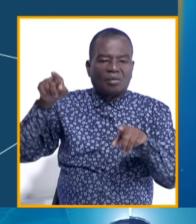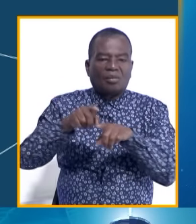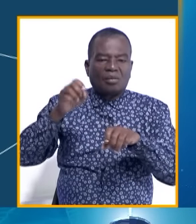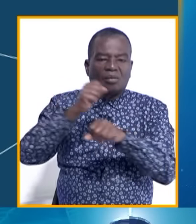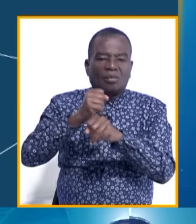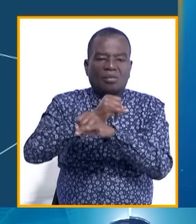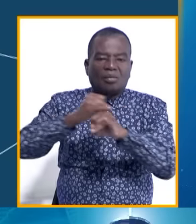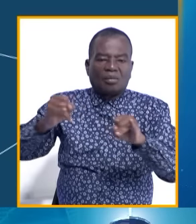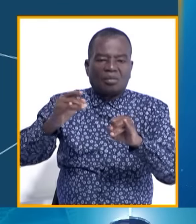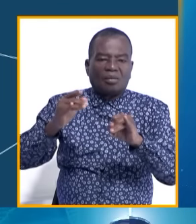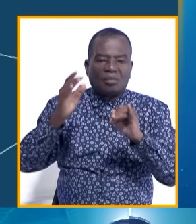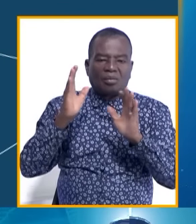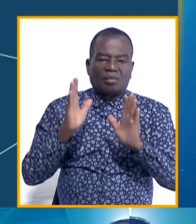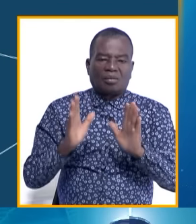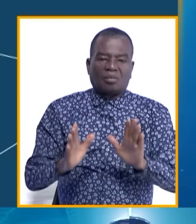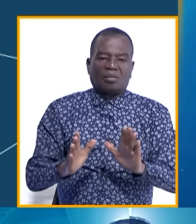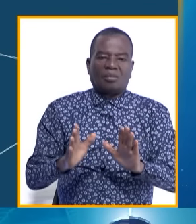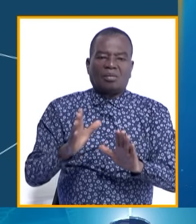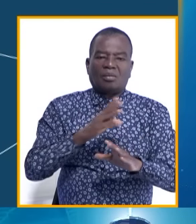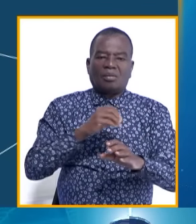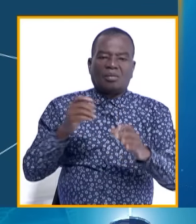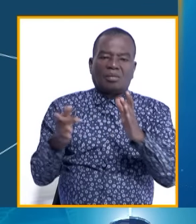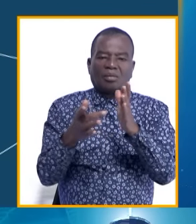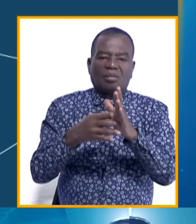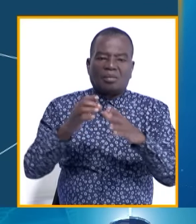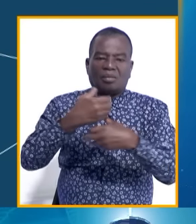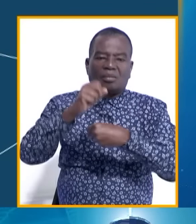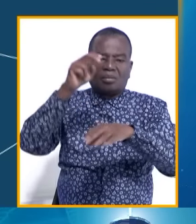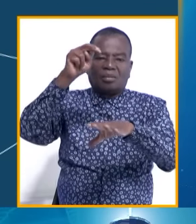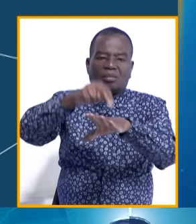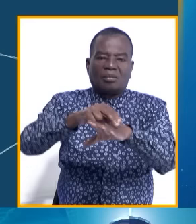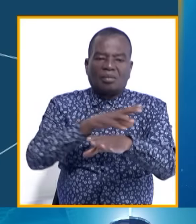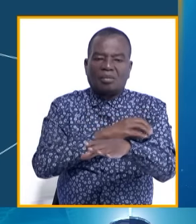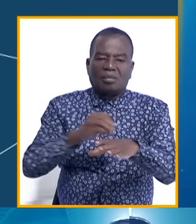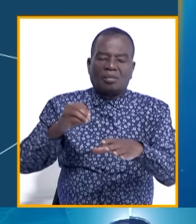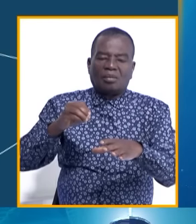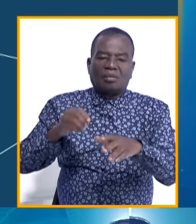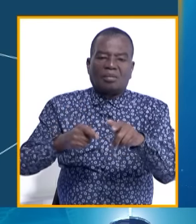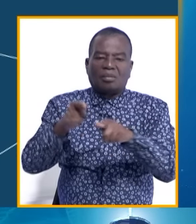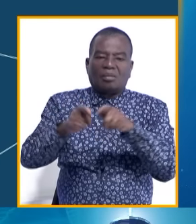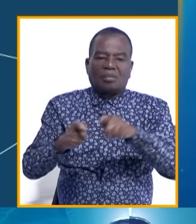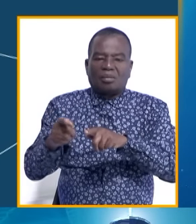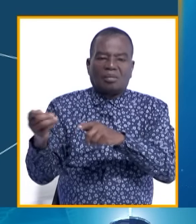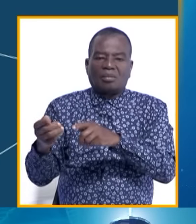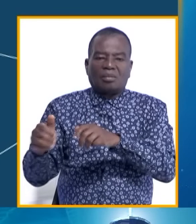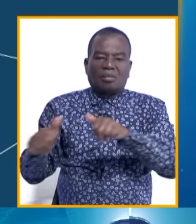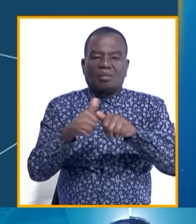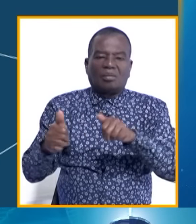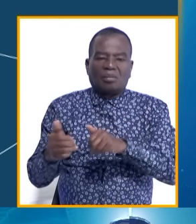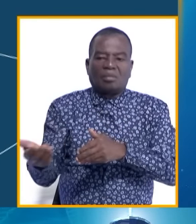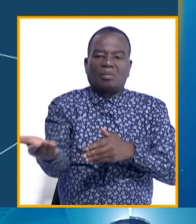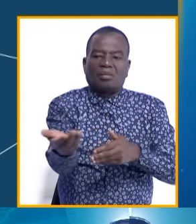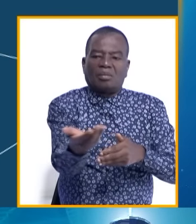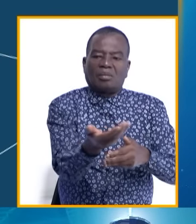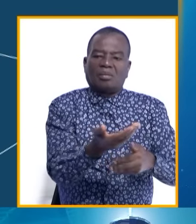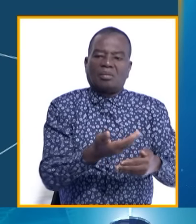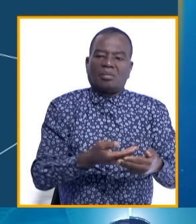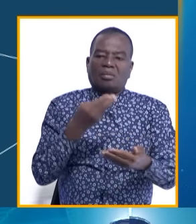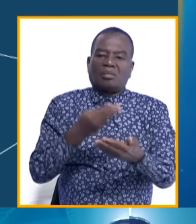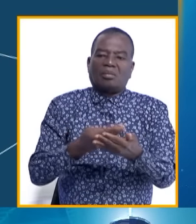se lancer en tant qu'entrepreneur avec des notions sur le leadership, les techniques de création et de gestion